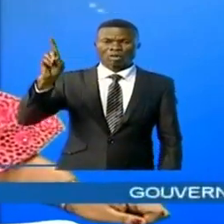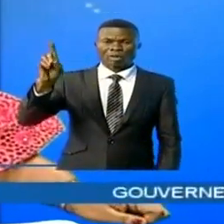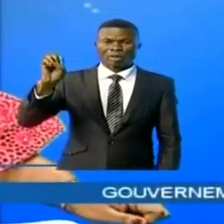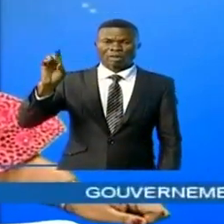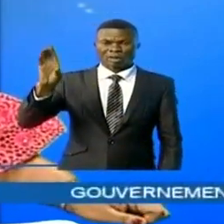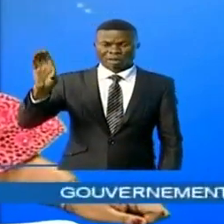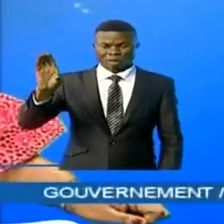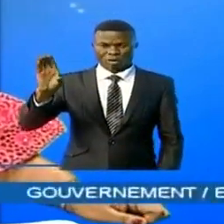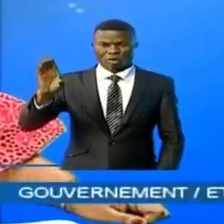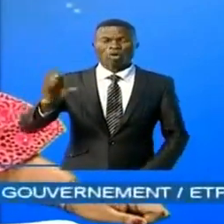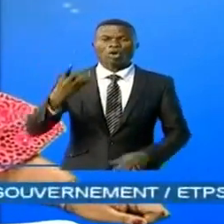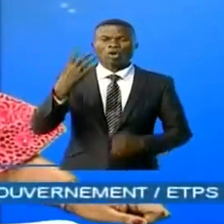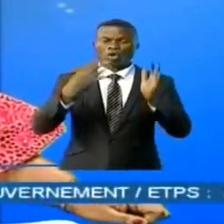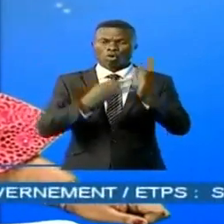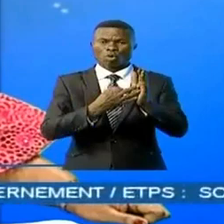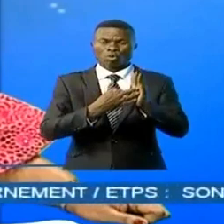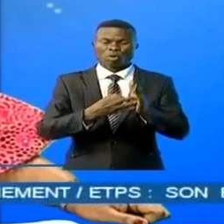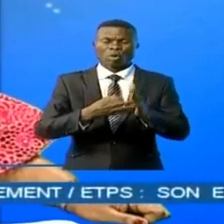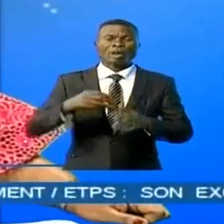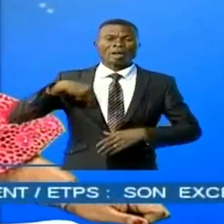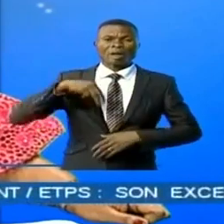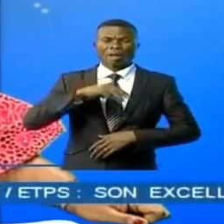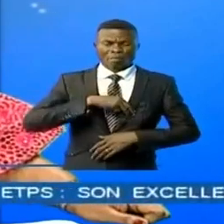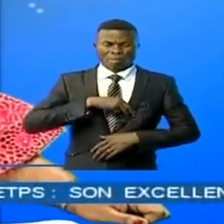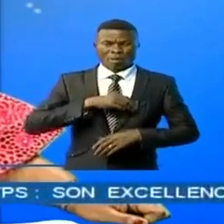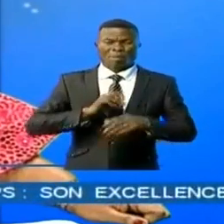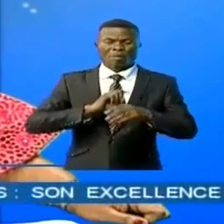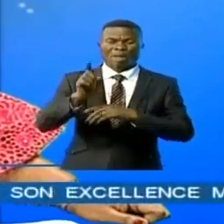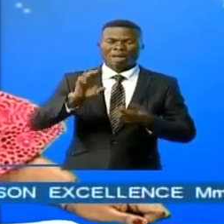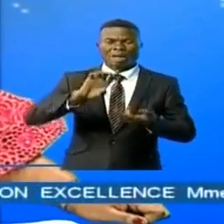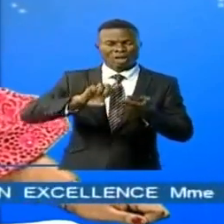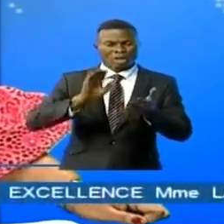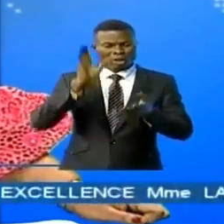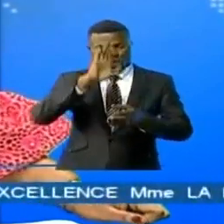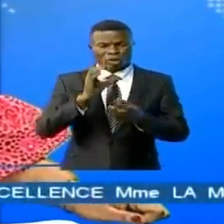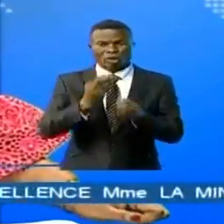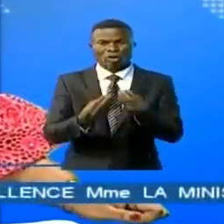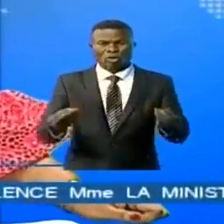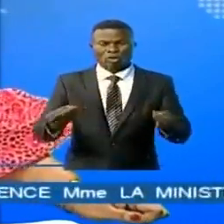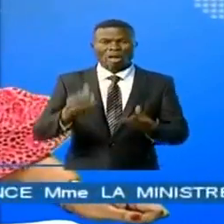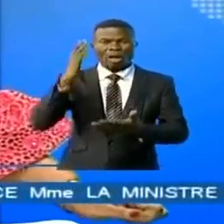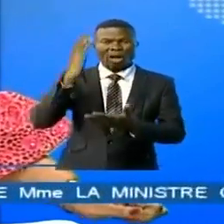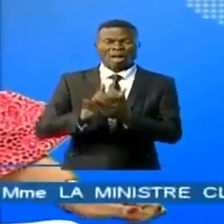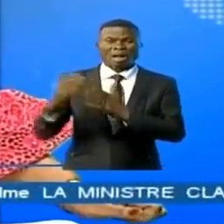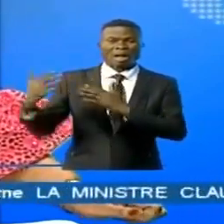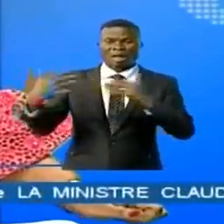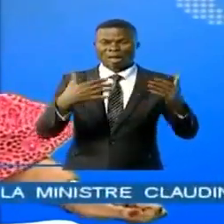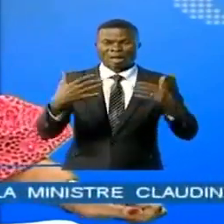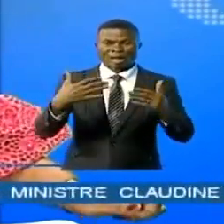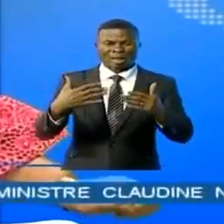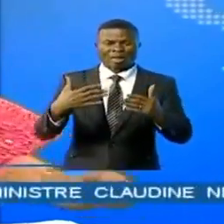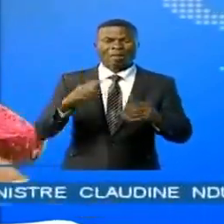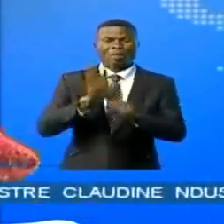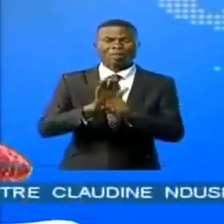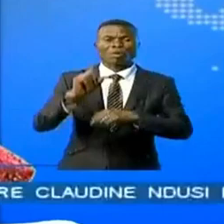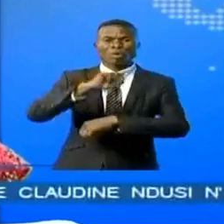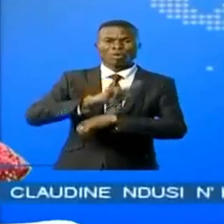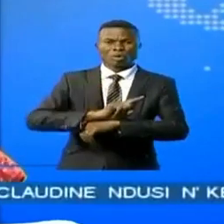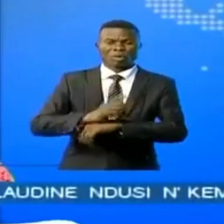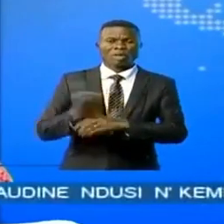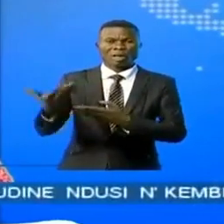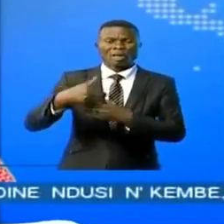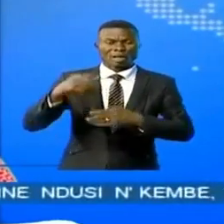présidentielle dépêchons en ituri pour négocier un cessez le feu sont libres depuis plusieurs jours de retour à kinshasa